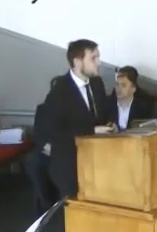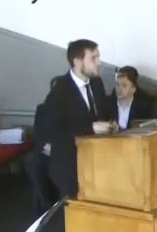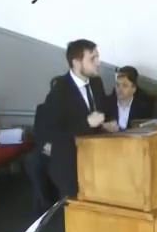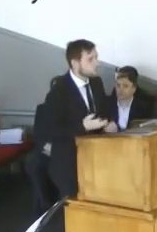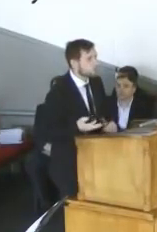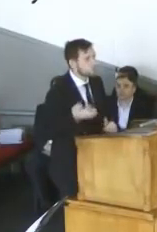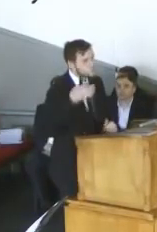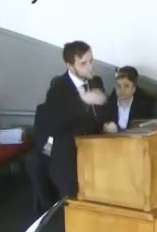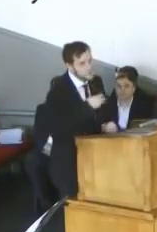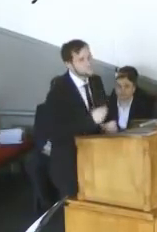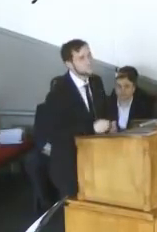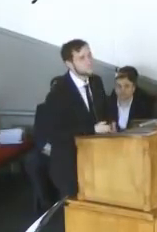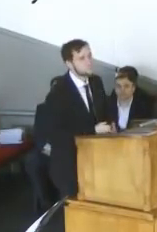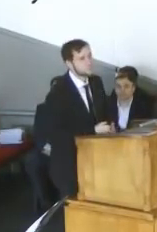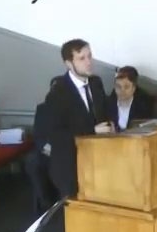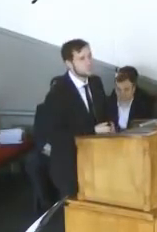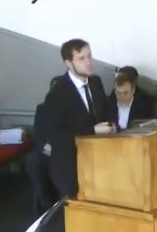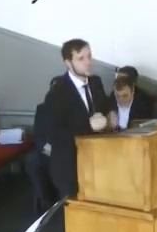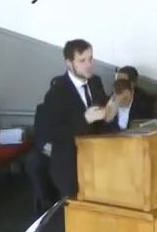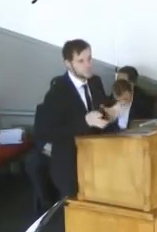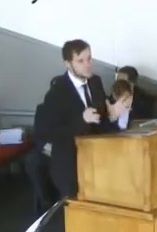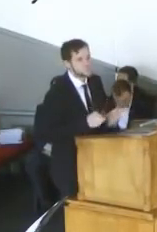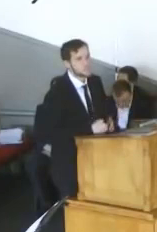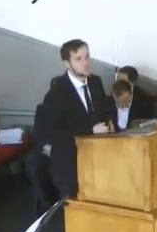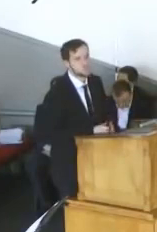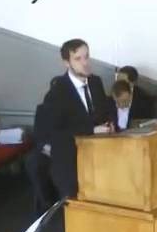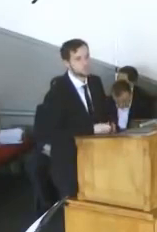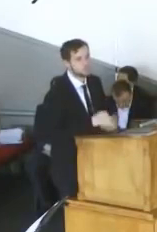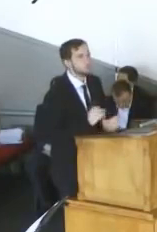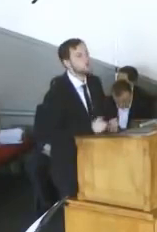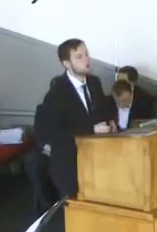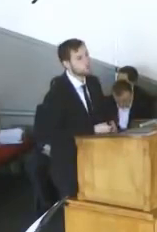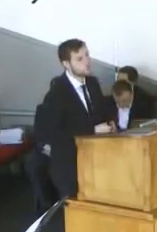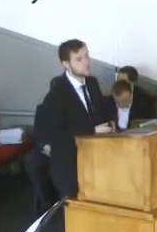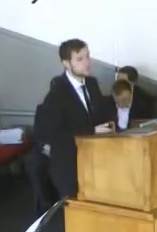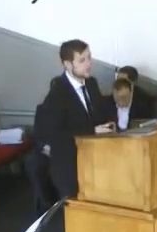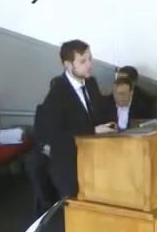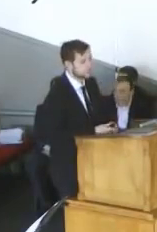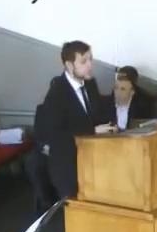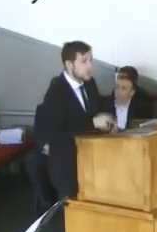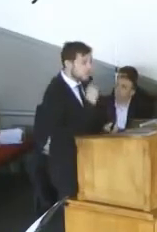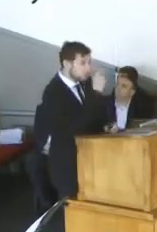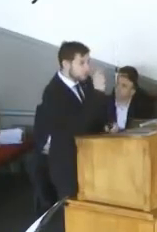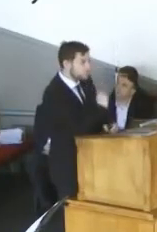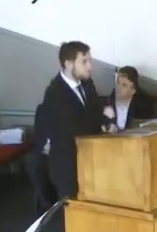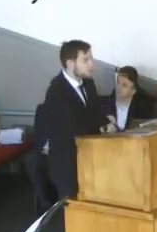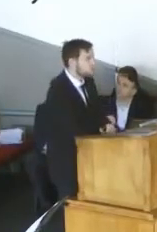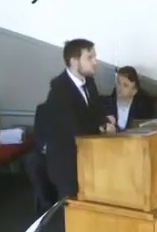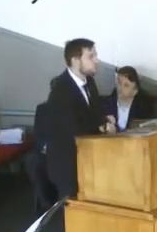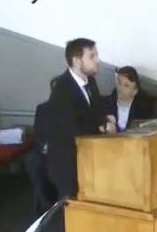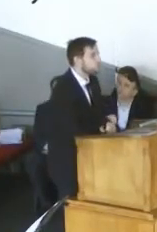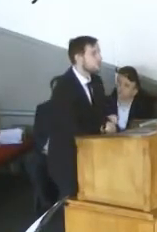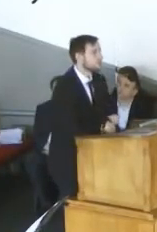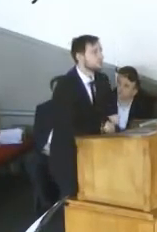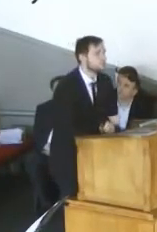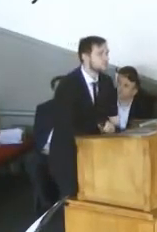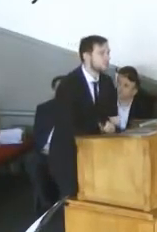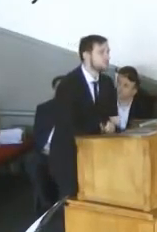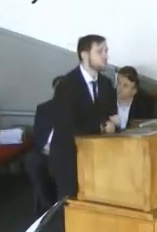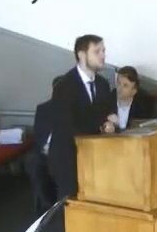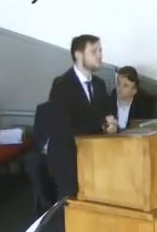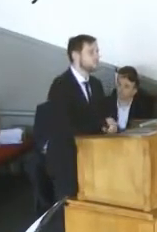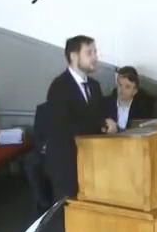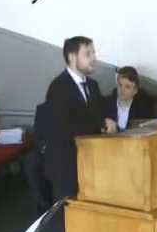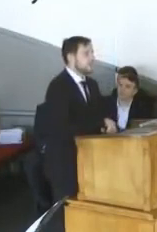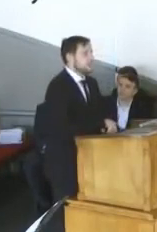думки про смерть, яка наближалась, але ми знаємо, що вони були охоплені страхом. І ось вони побачили фігуру, яка наближалась